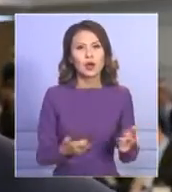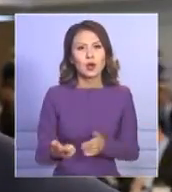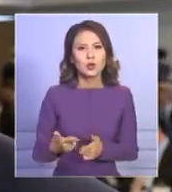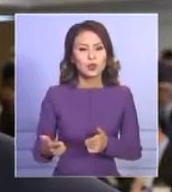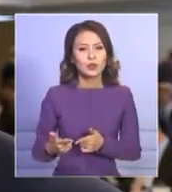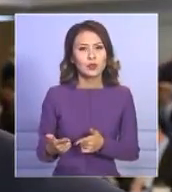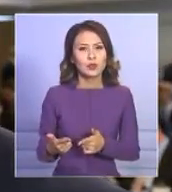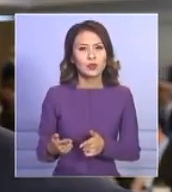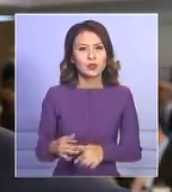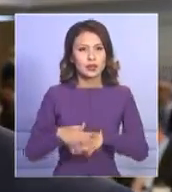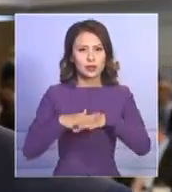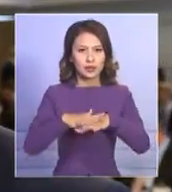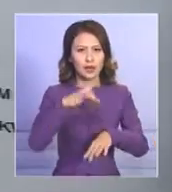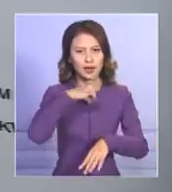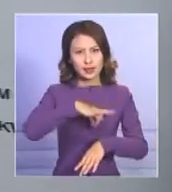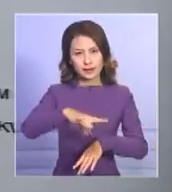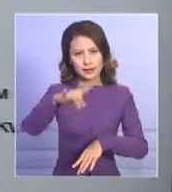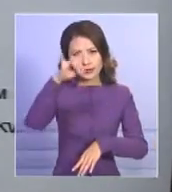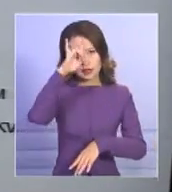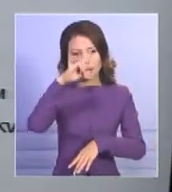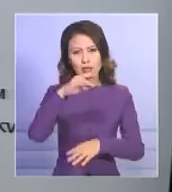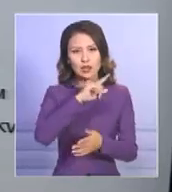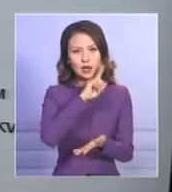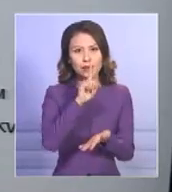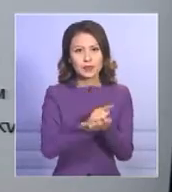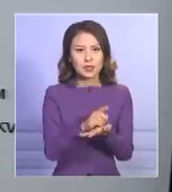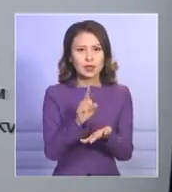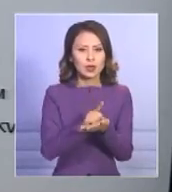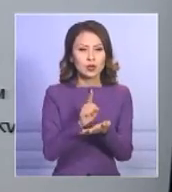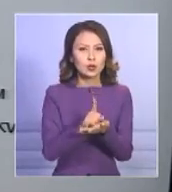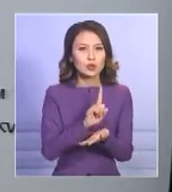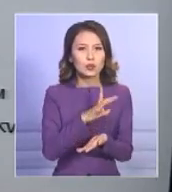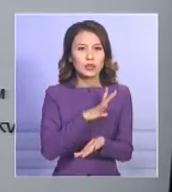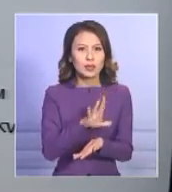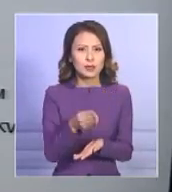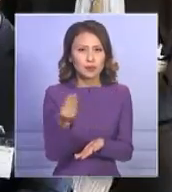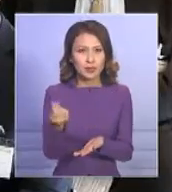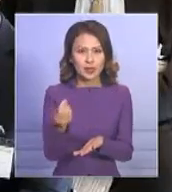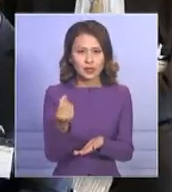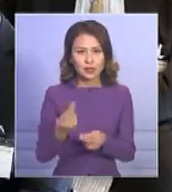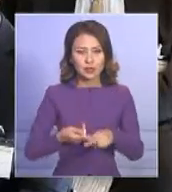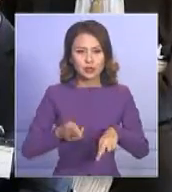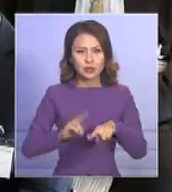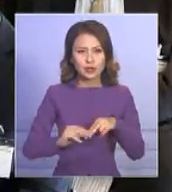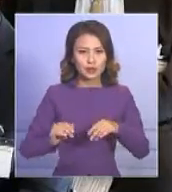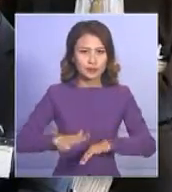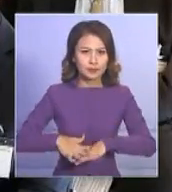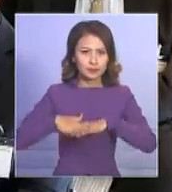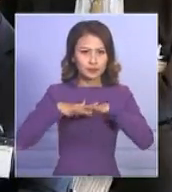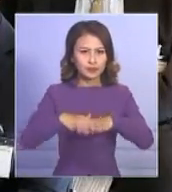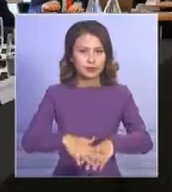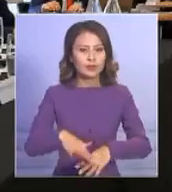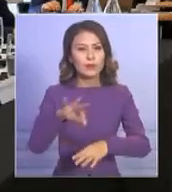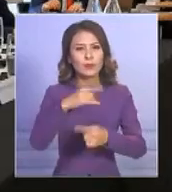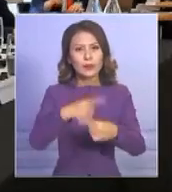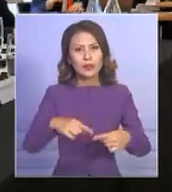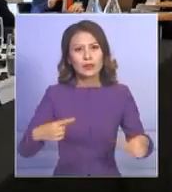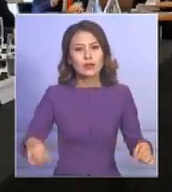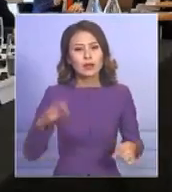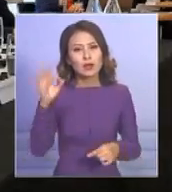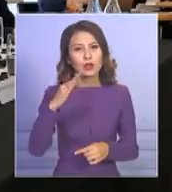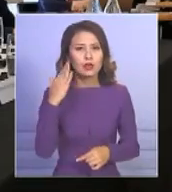инфрақұрылым, Қазақстандағы негізгі салықтық міндеттемелерден босату. Инвесторлар тарту үшін салықпен қатар кедендік және басқа да